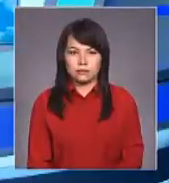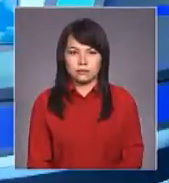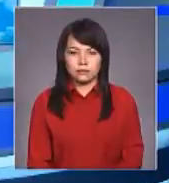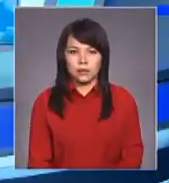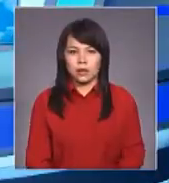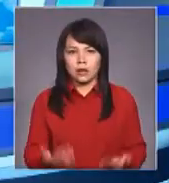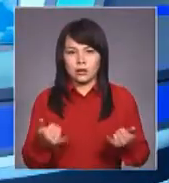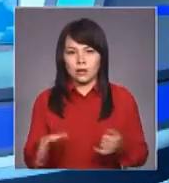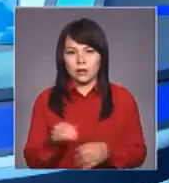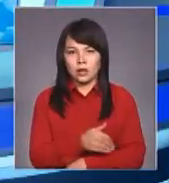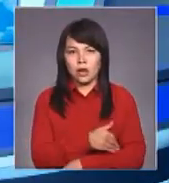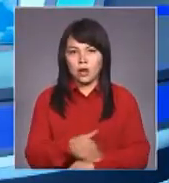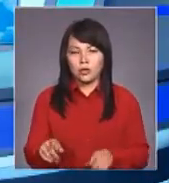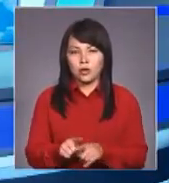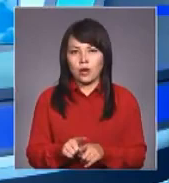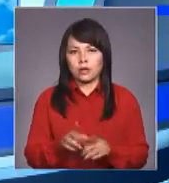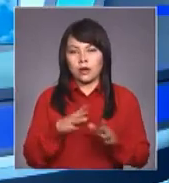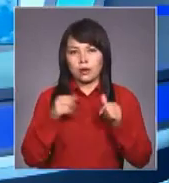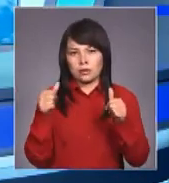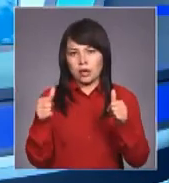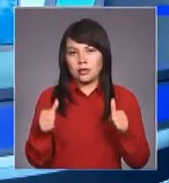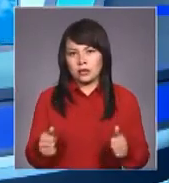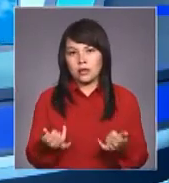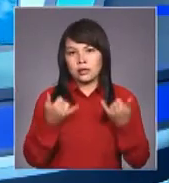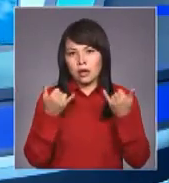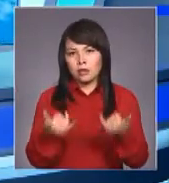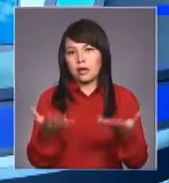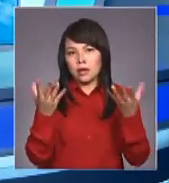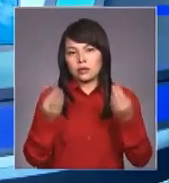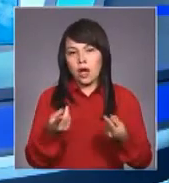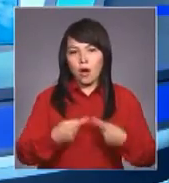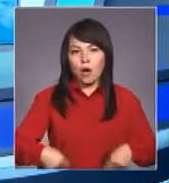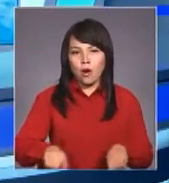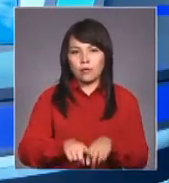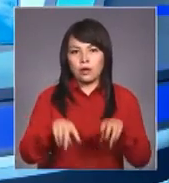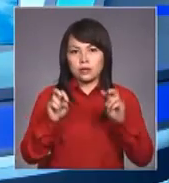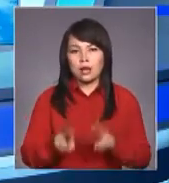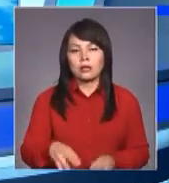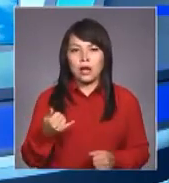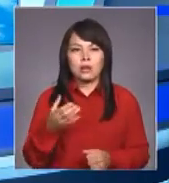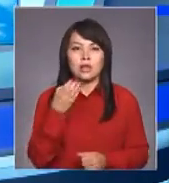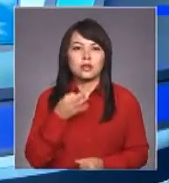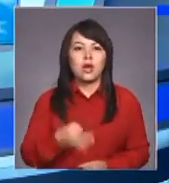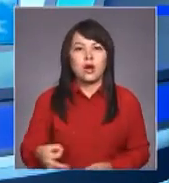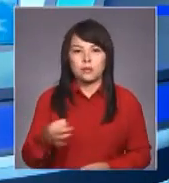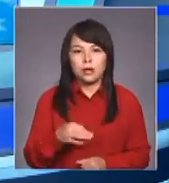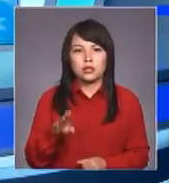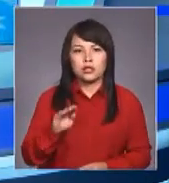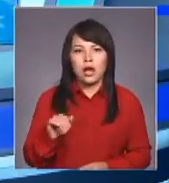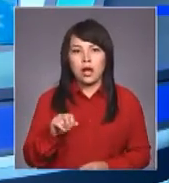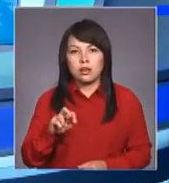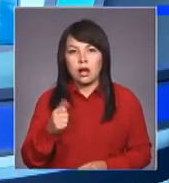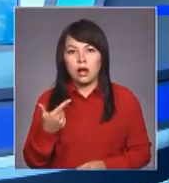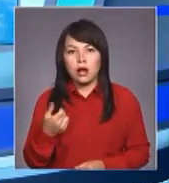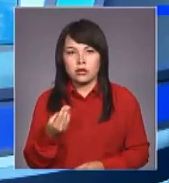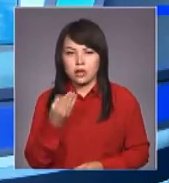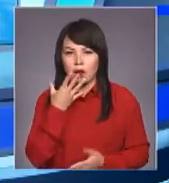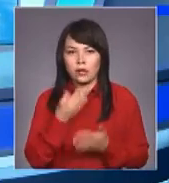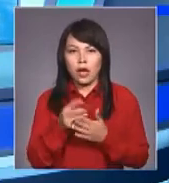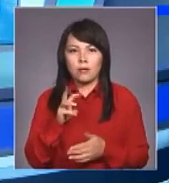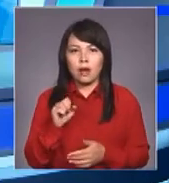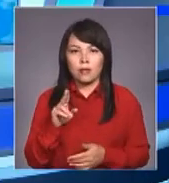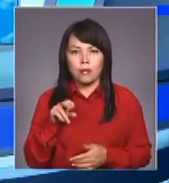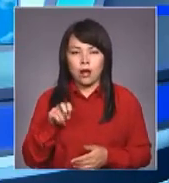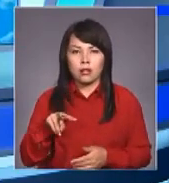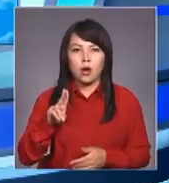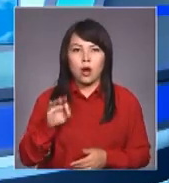Әлгері әзет көшелі құрмет орнаған әулеттер бүгінгі қоғамда әр қырынан көп келгі. Қызылорда облысы Жалаға шауданы Мақпал